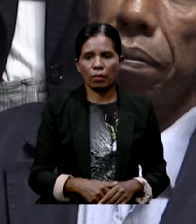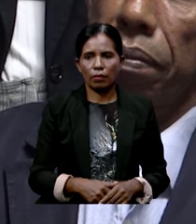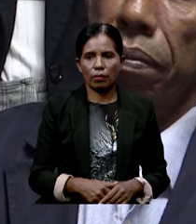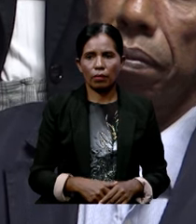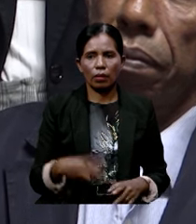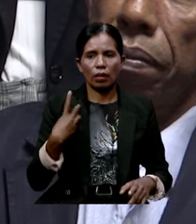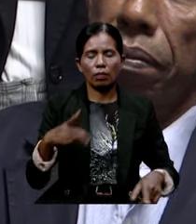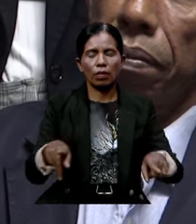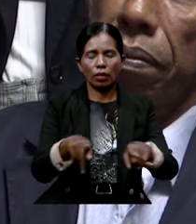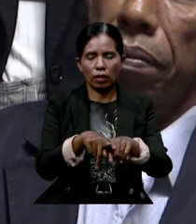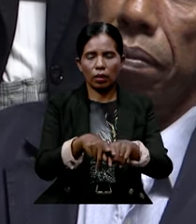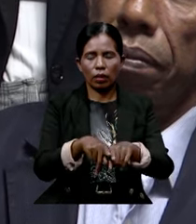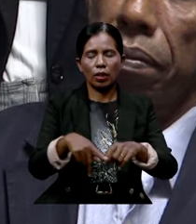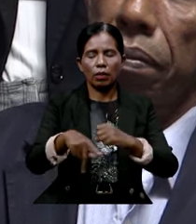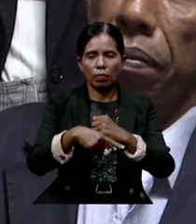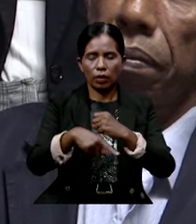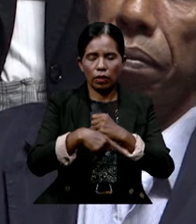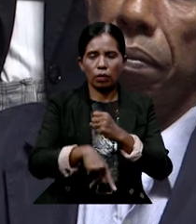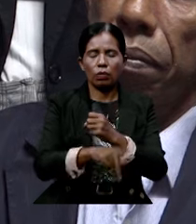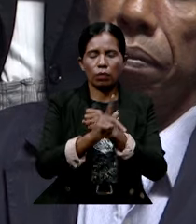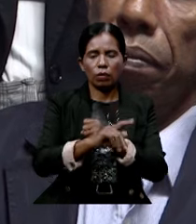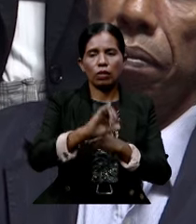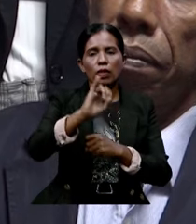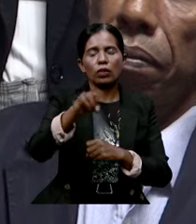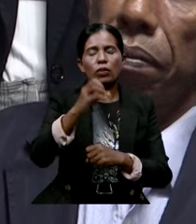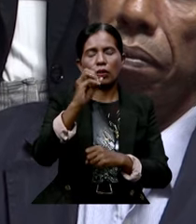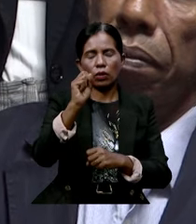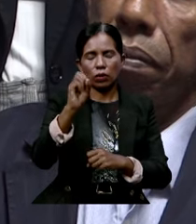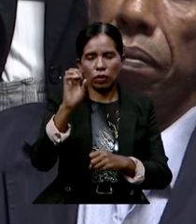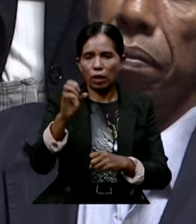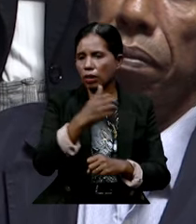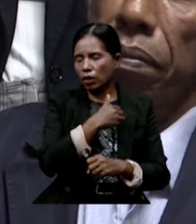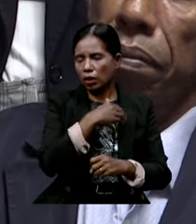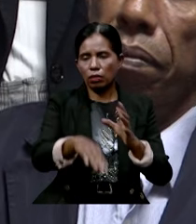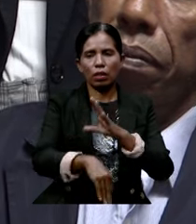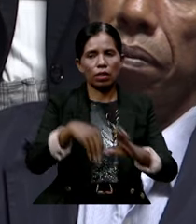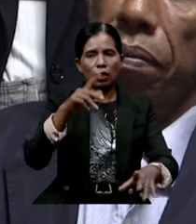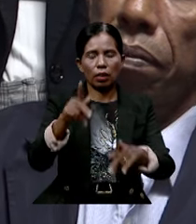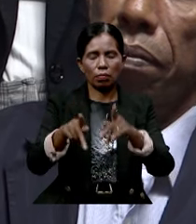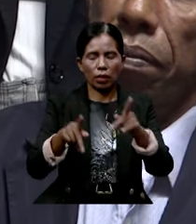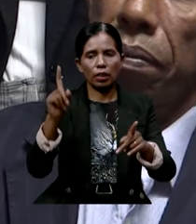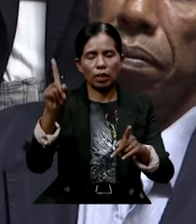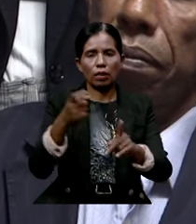superior hana sam partir kuntun ini yang senior zuri pesan saya mau ibukar sida kasai emaida kusi struktur